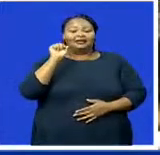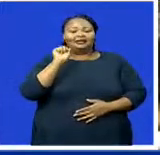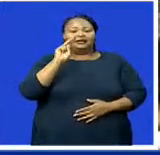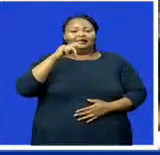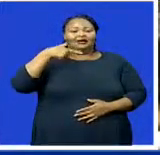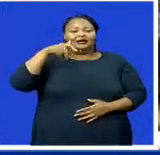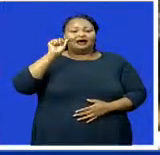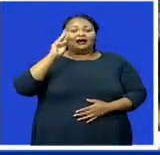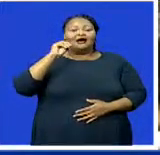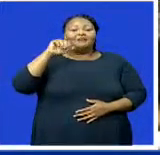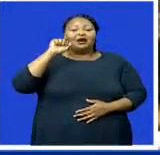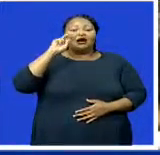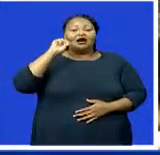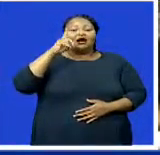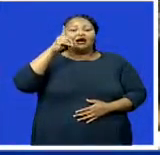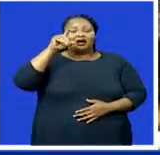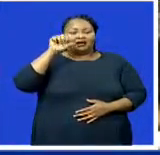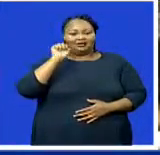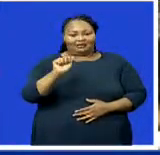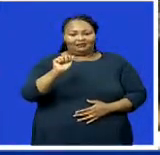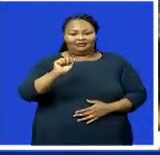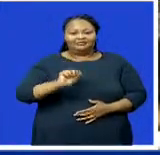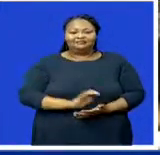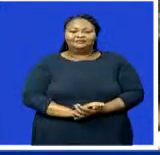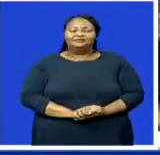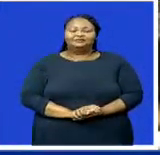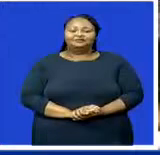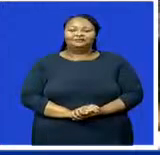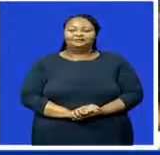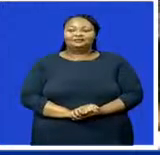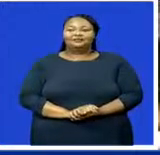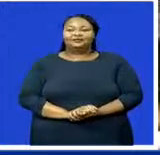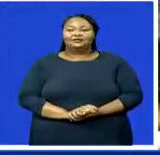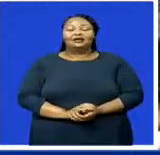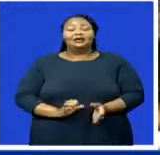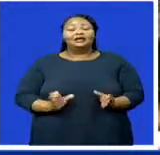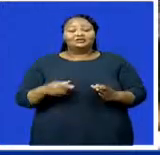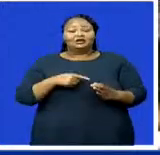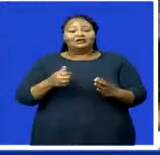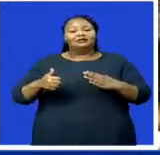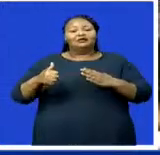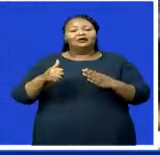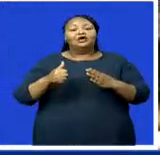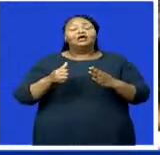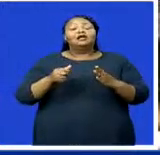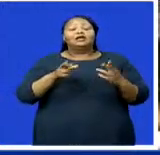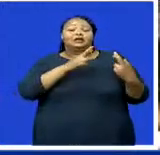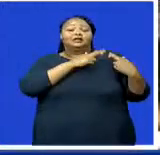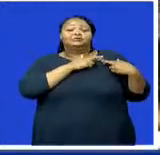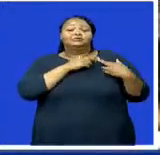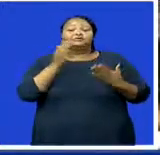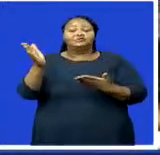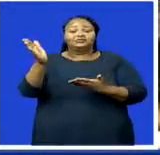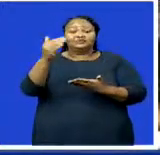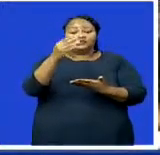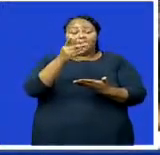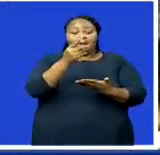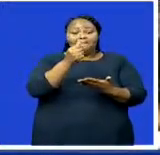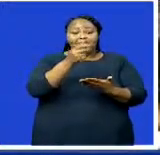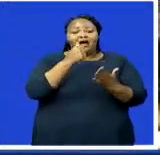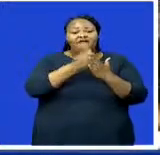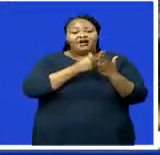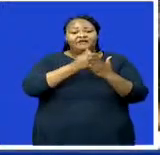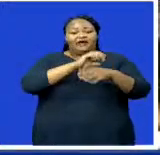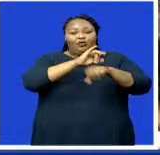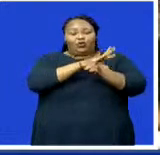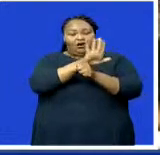na nomachabiso ngihambule singene kuto Tindzaba sihlalo wilibandla lelibuthatha imali tekulwa nemkhuhlane iCOVID-19